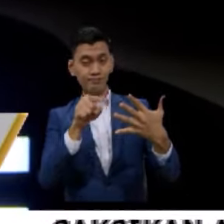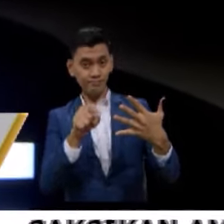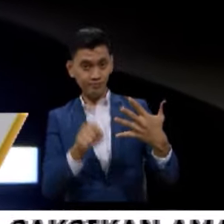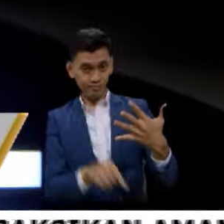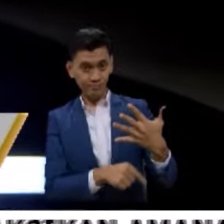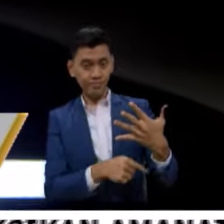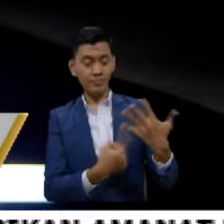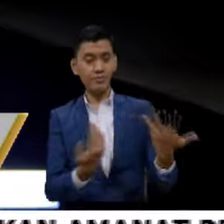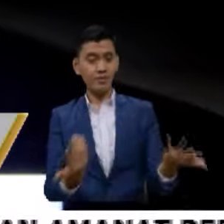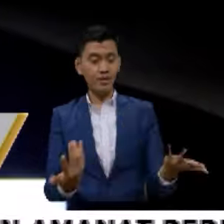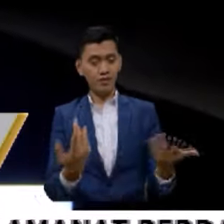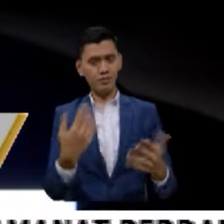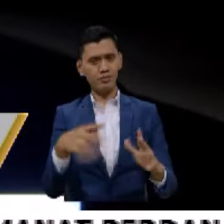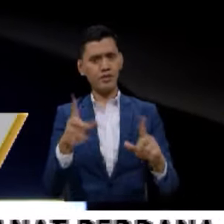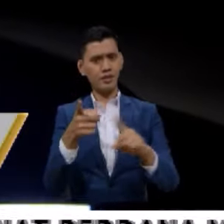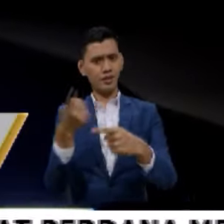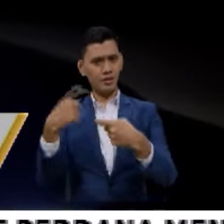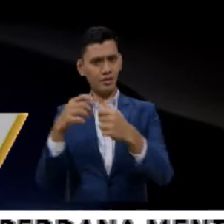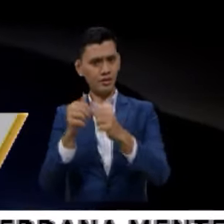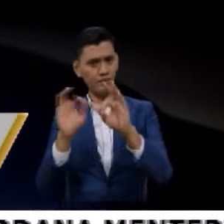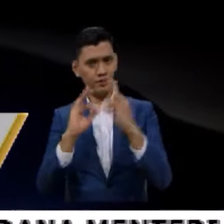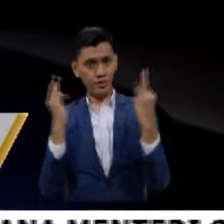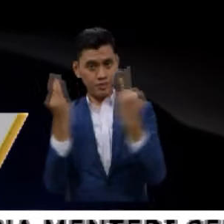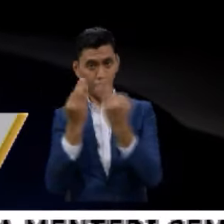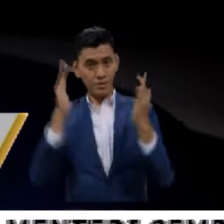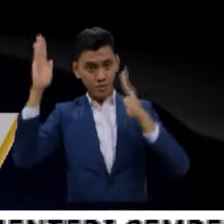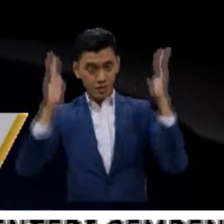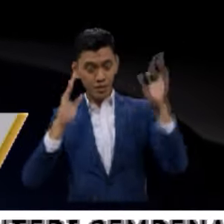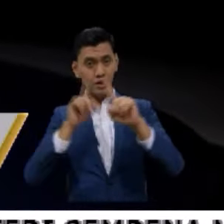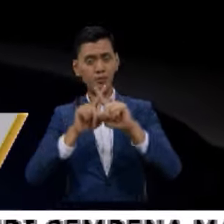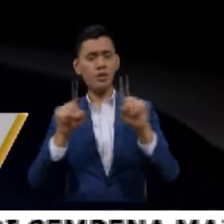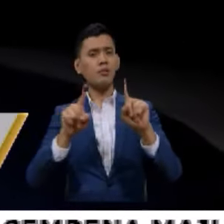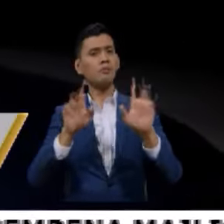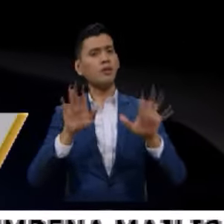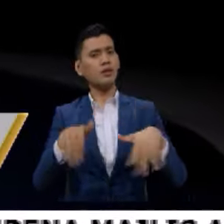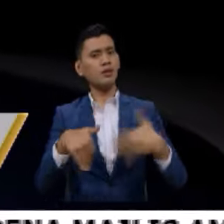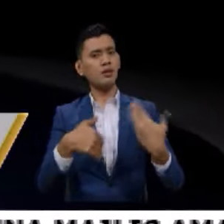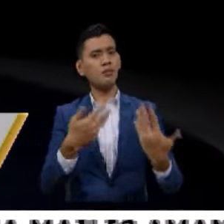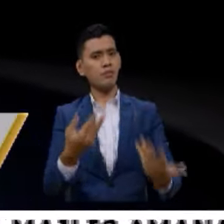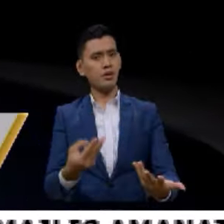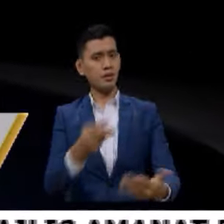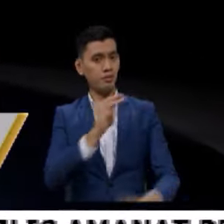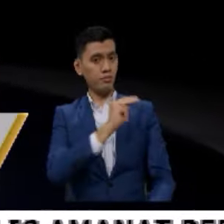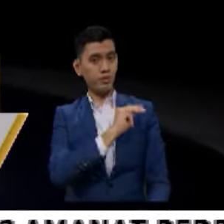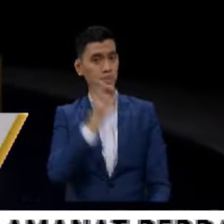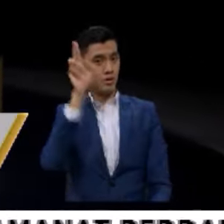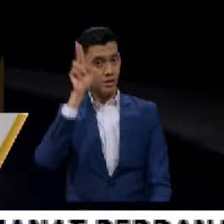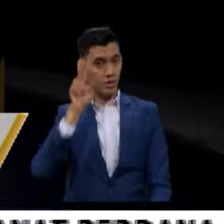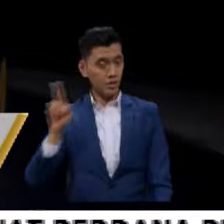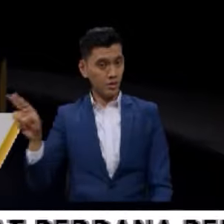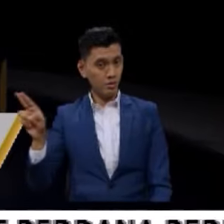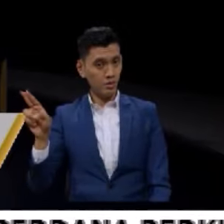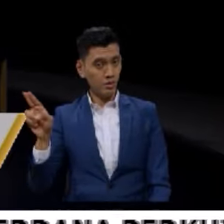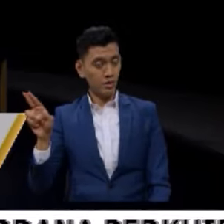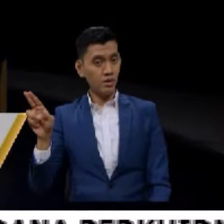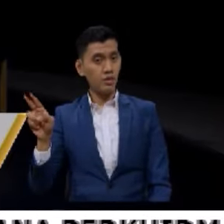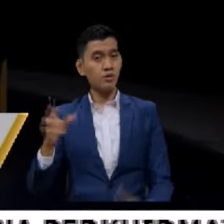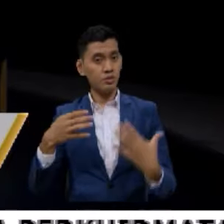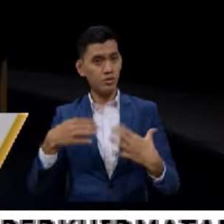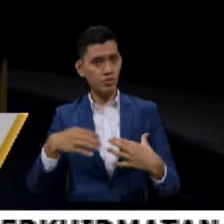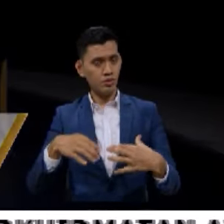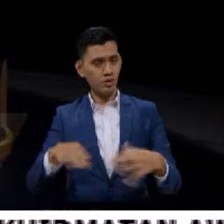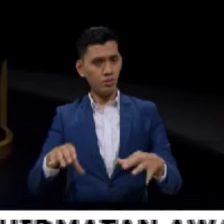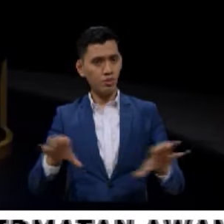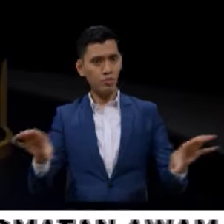adalah agenda keluarga melicia tetapi untuk confess populer agama Ini dibawa jabatan Perdana menteri yang digalang sudirto jika gaskan